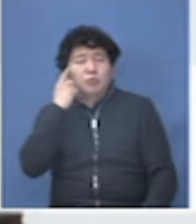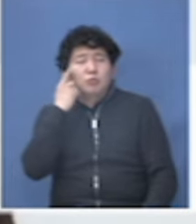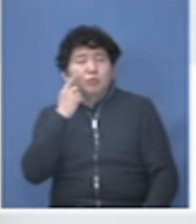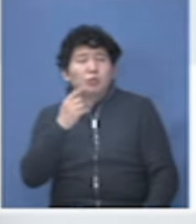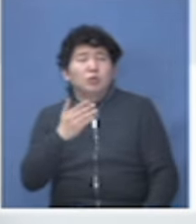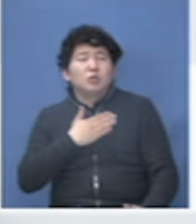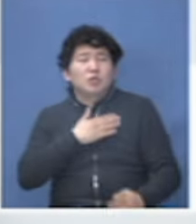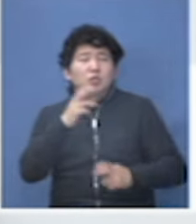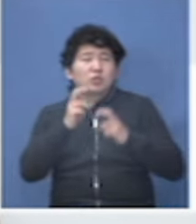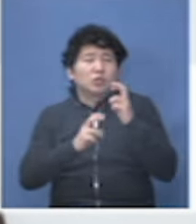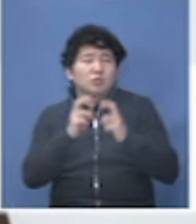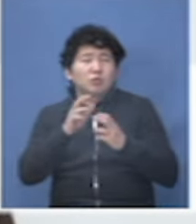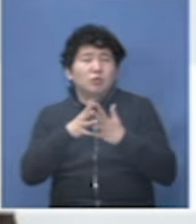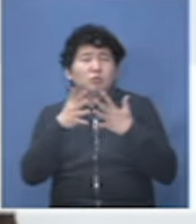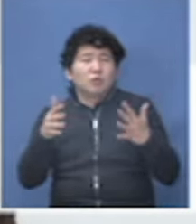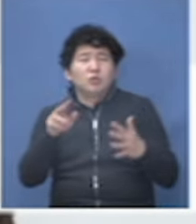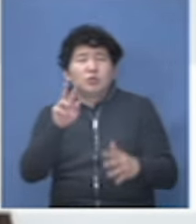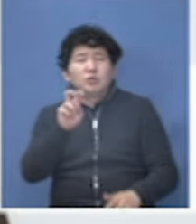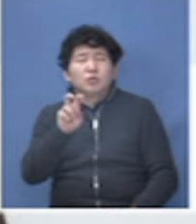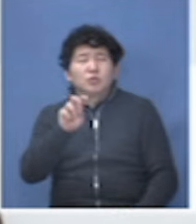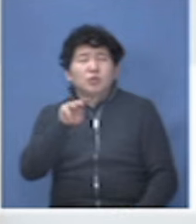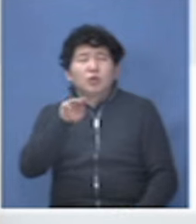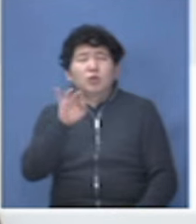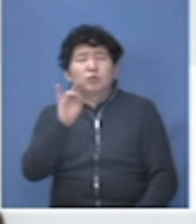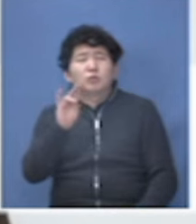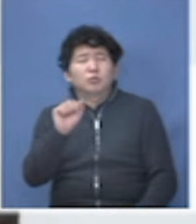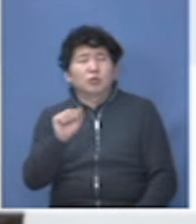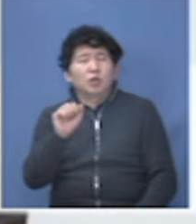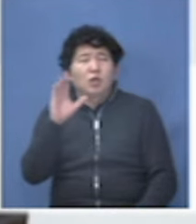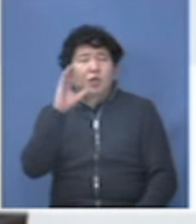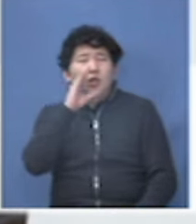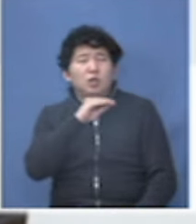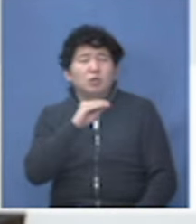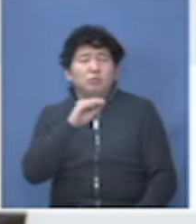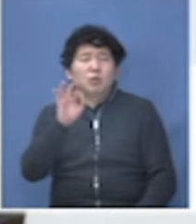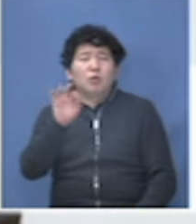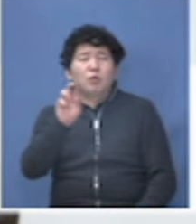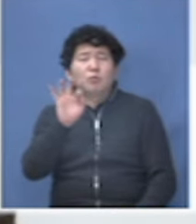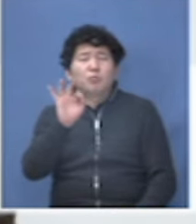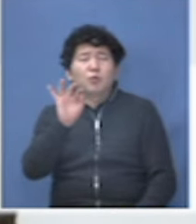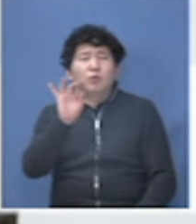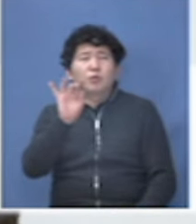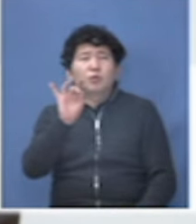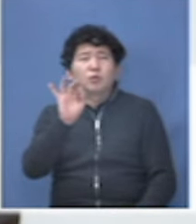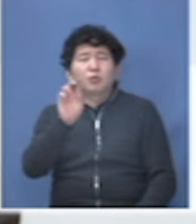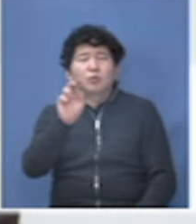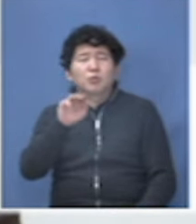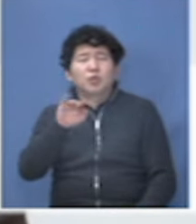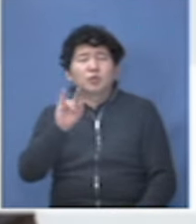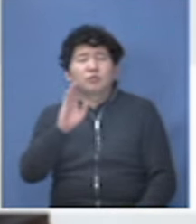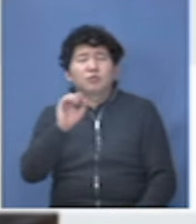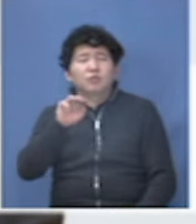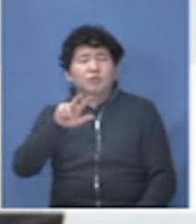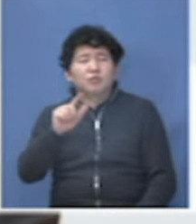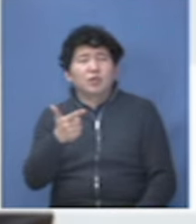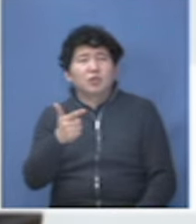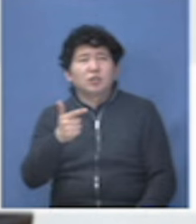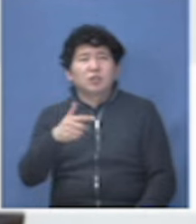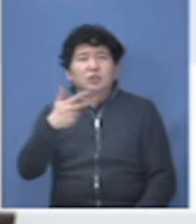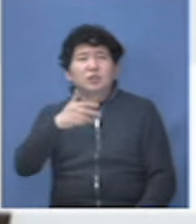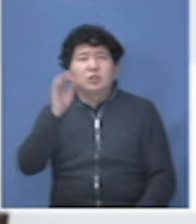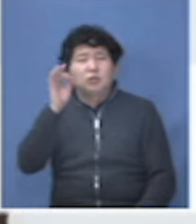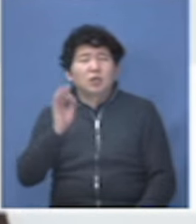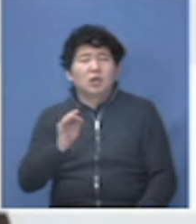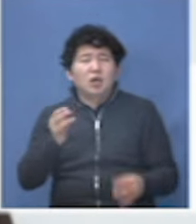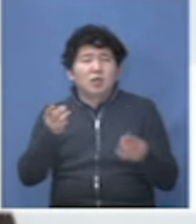астам қоқысты сұрыптайды. Қала аумағынан жиналатын тұрмыстық қатты қалдықтардың барлығы бізге келіп түседі. Оның 30% өңделіп, қалғаны арнайы